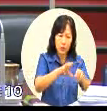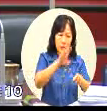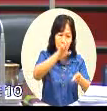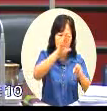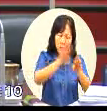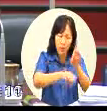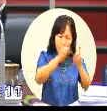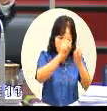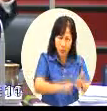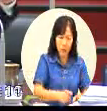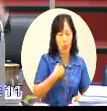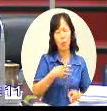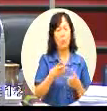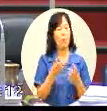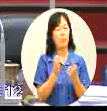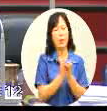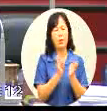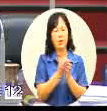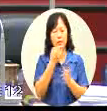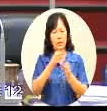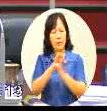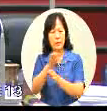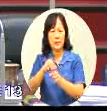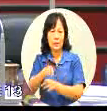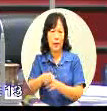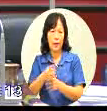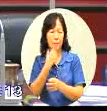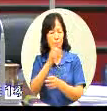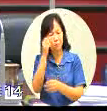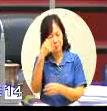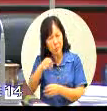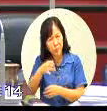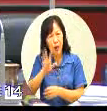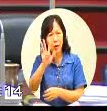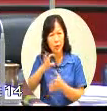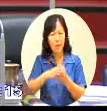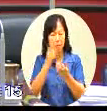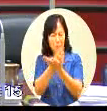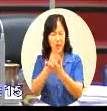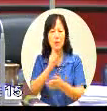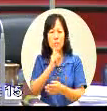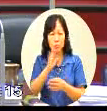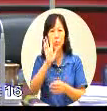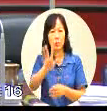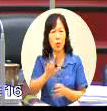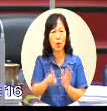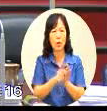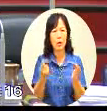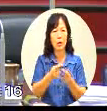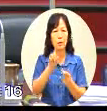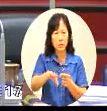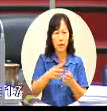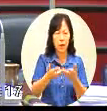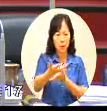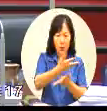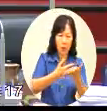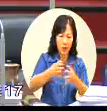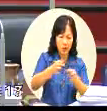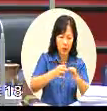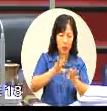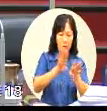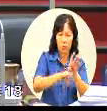没有意见，那是因为市场景气好，会不好，很多人都这么讲。那个叫做什么？那个叫做交易